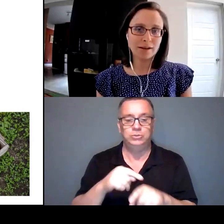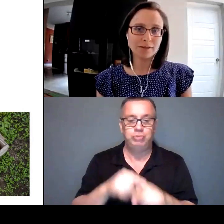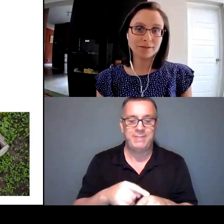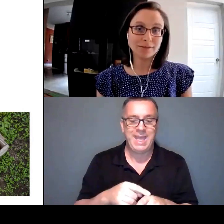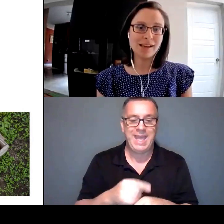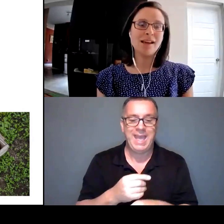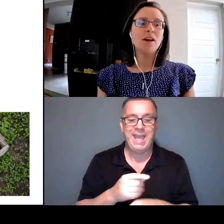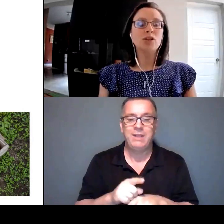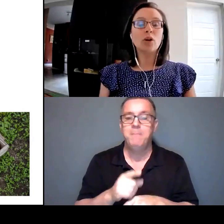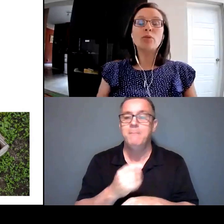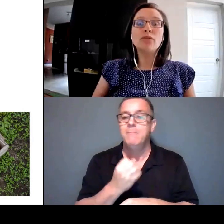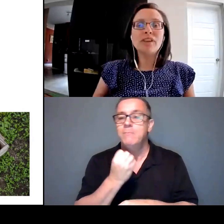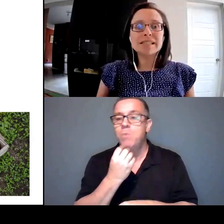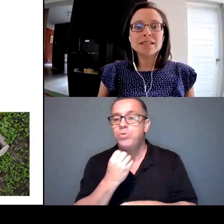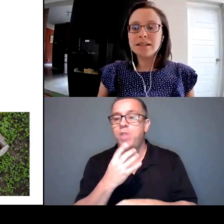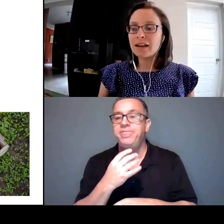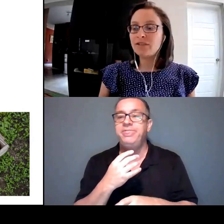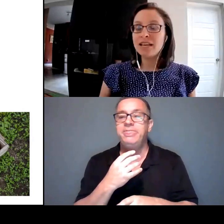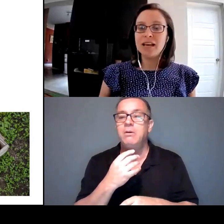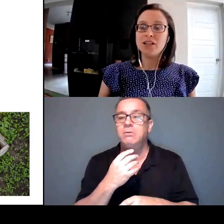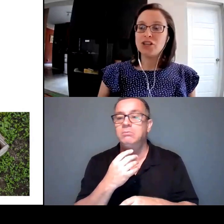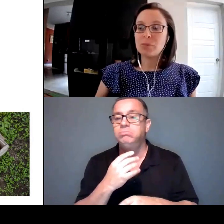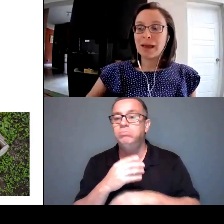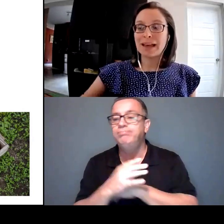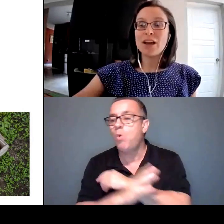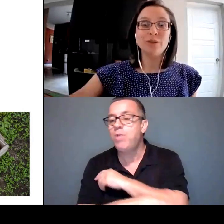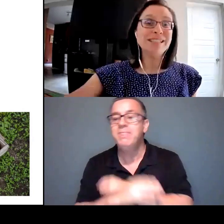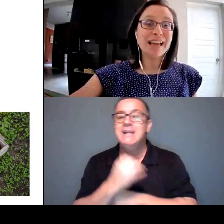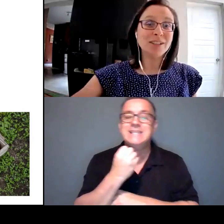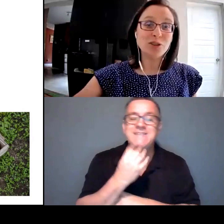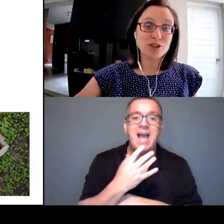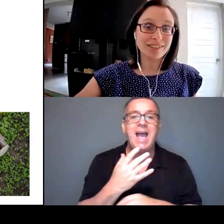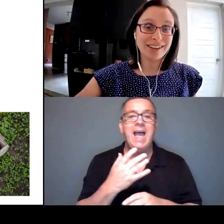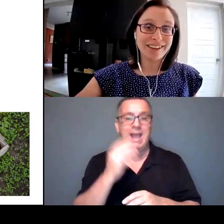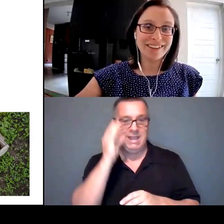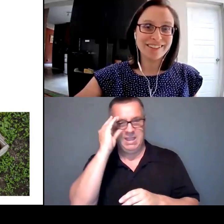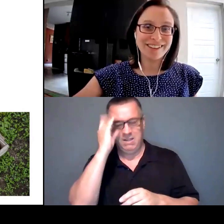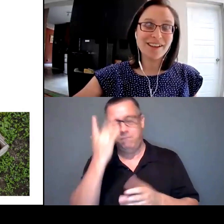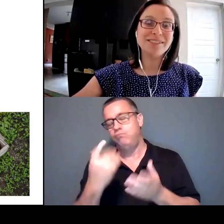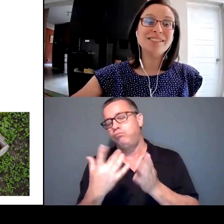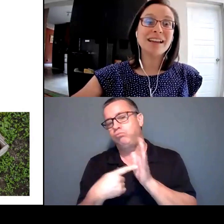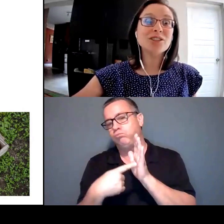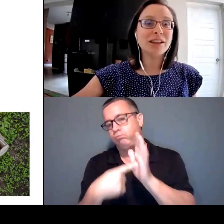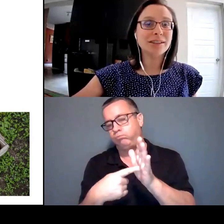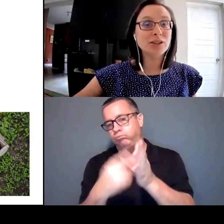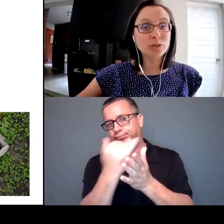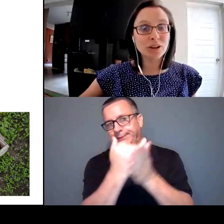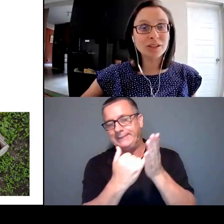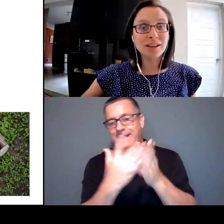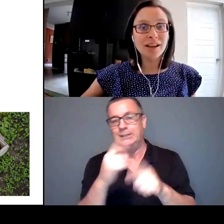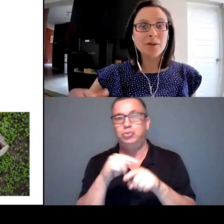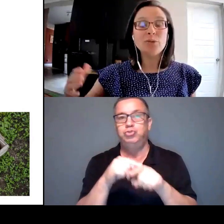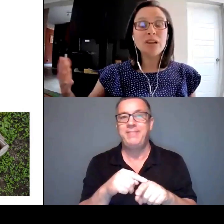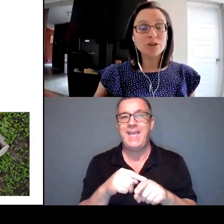d'hiver? OK? Donc, pour vous faciliter la vie, j'ai préparé un design de jardin. OK? Un design de jardin